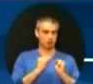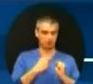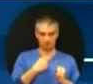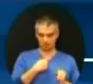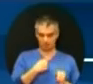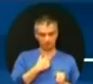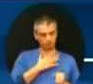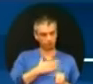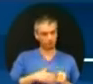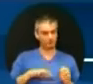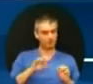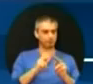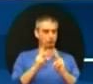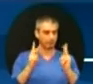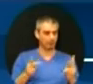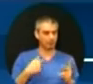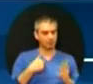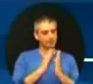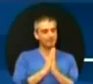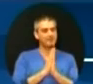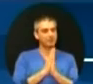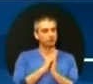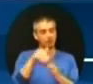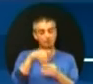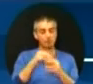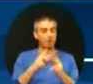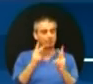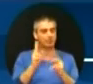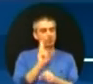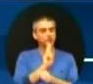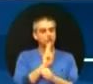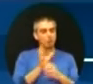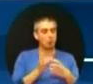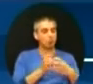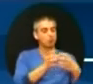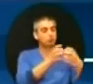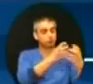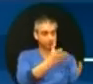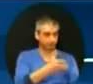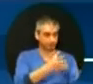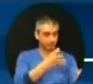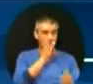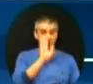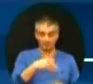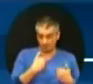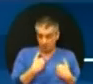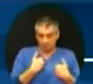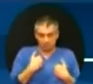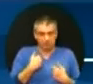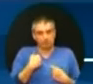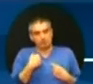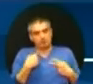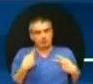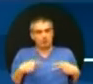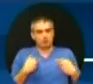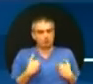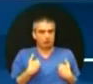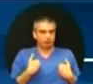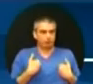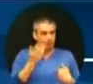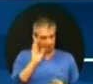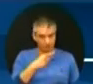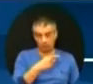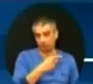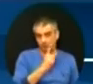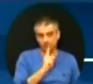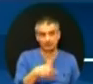כמי ששואפת לפתרון, וכמי שמבקשת שבתוך הפתרון ישמרו גושי ההתיישבות, אפילו בי זה מעורר חשש. בוודאי שזה